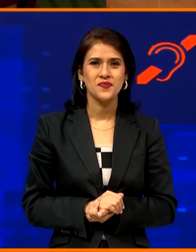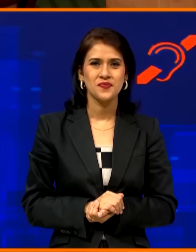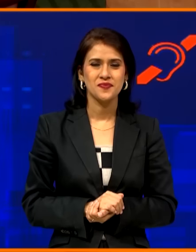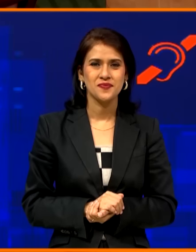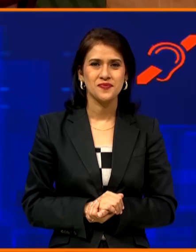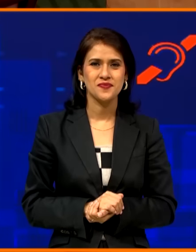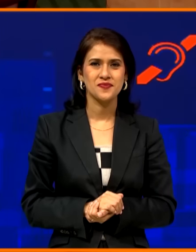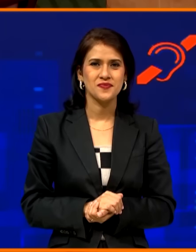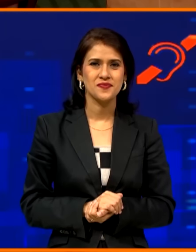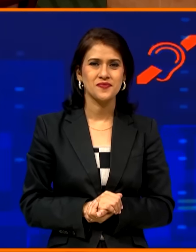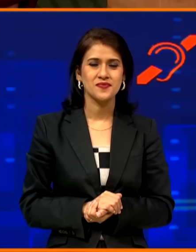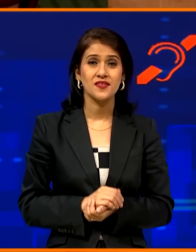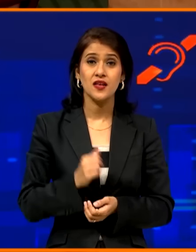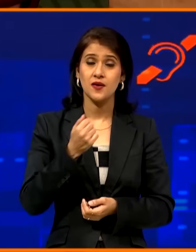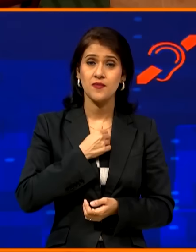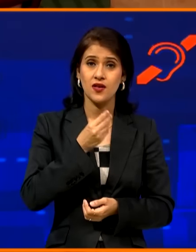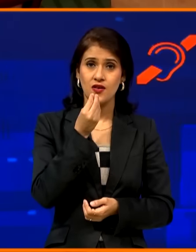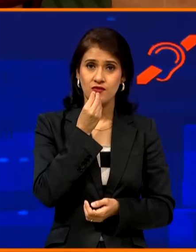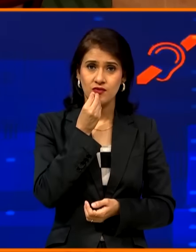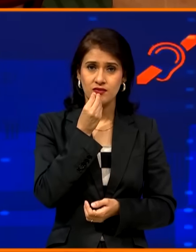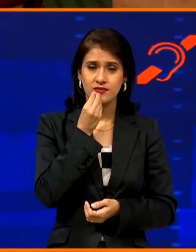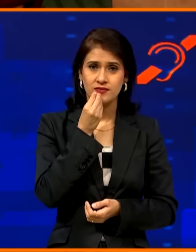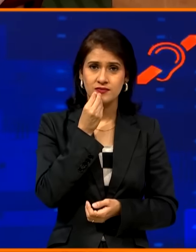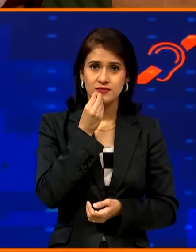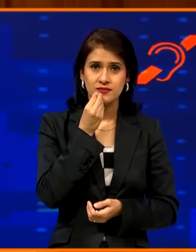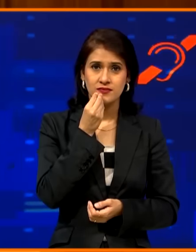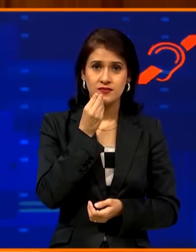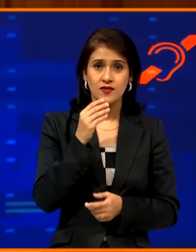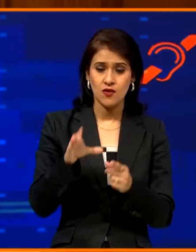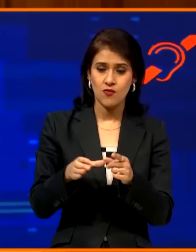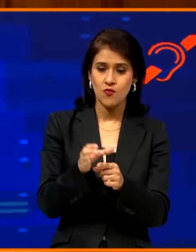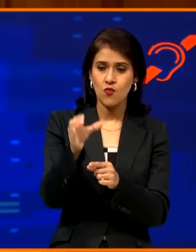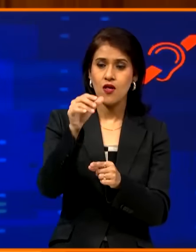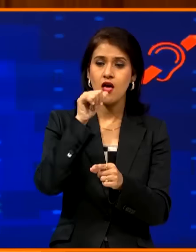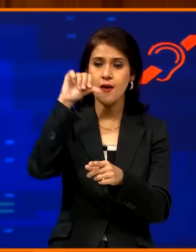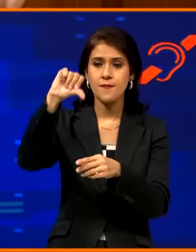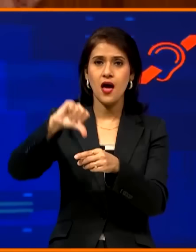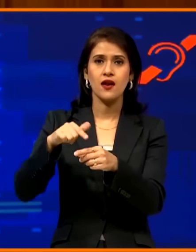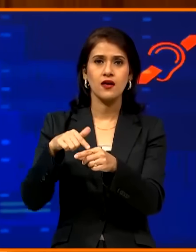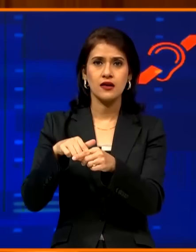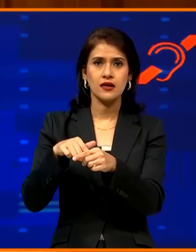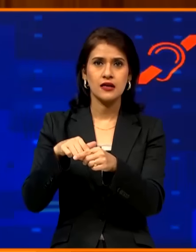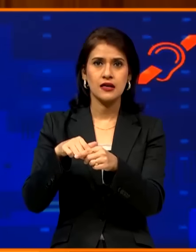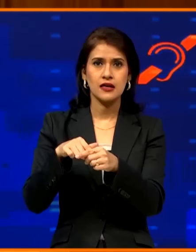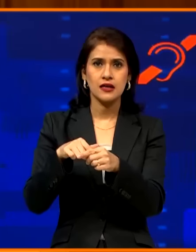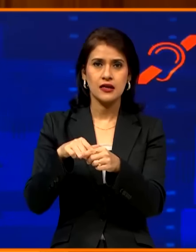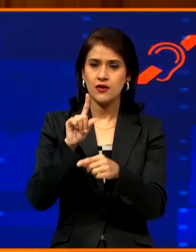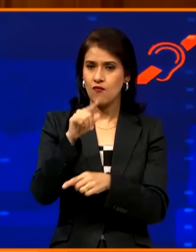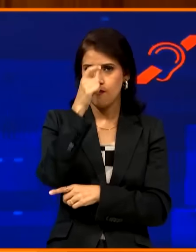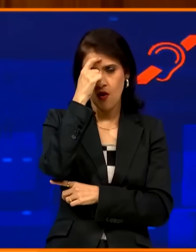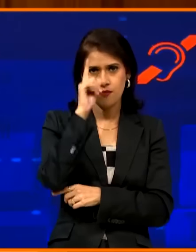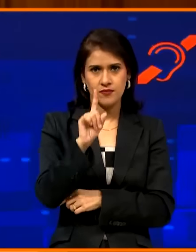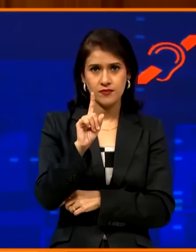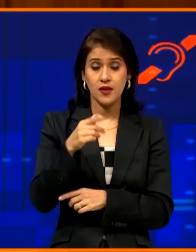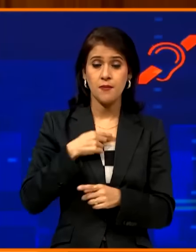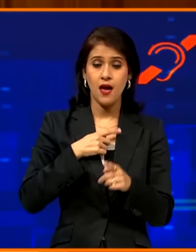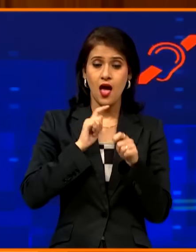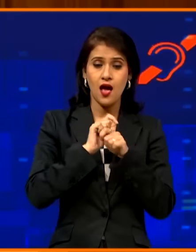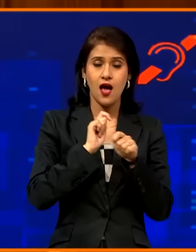खाना मेरा खाना और इस बोतल में रखा हुआ पानी यह एक इशू है मेरी